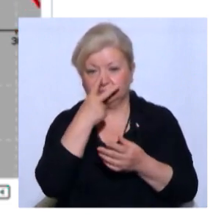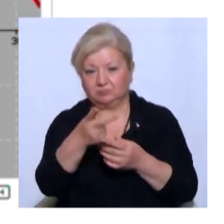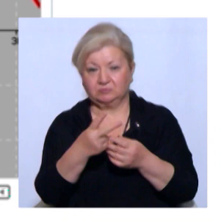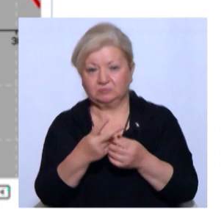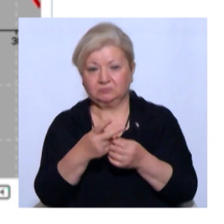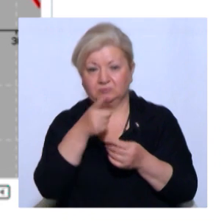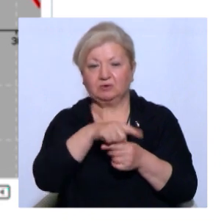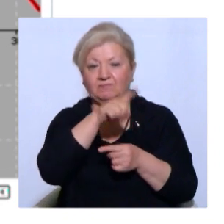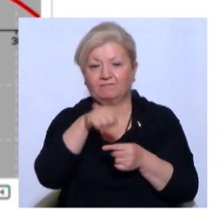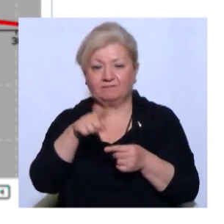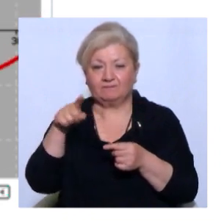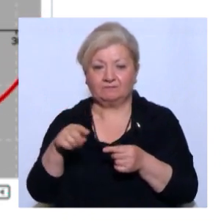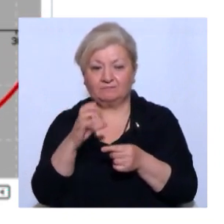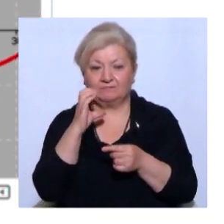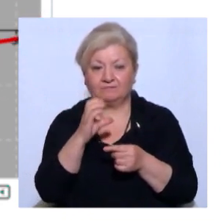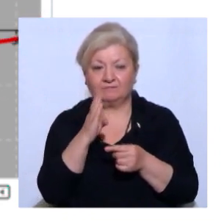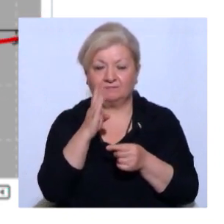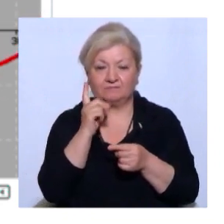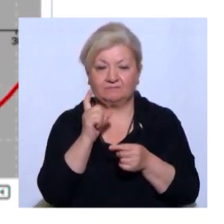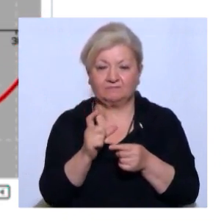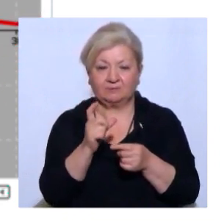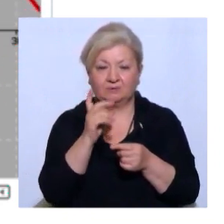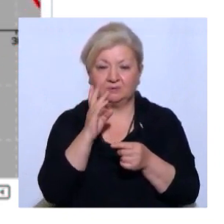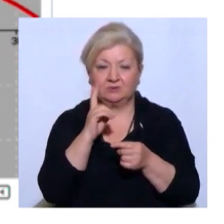დავინახავთ, რომ ისინი იკრიბება,